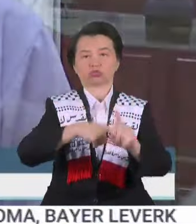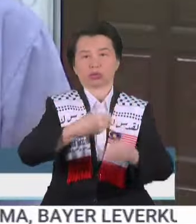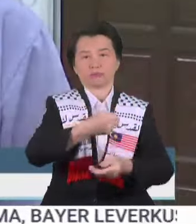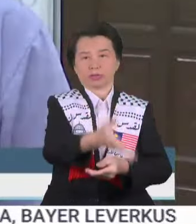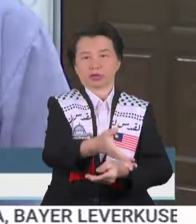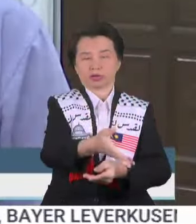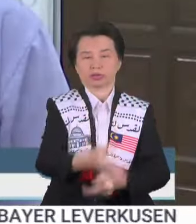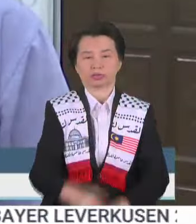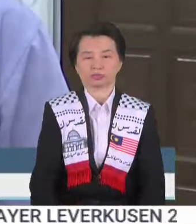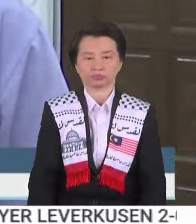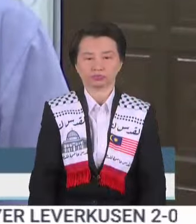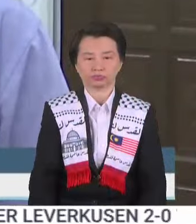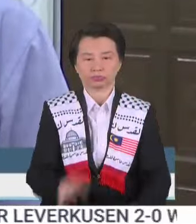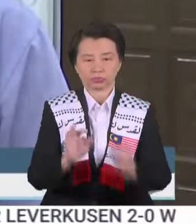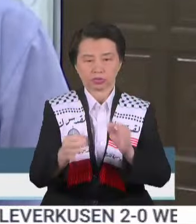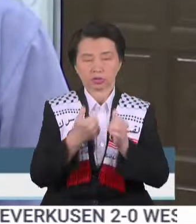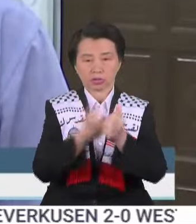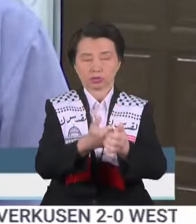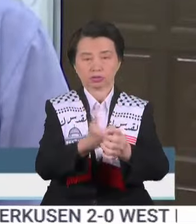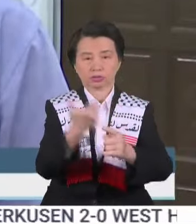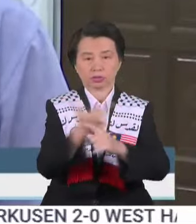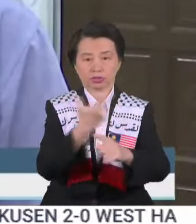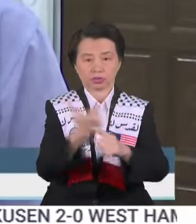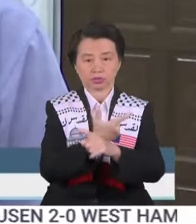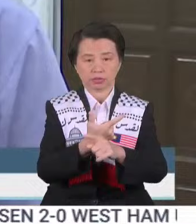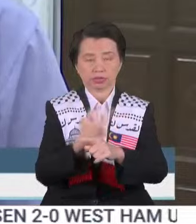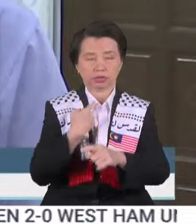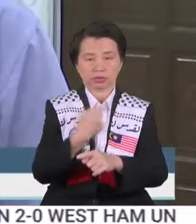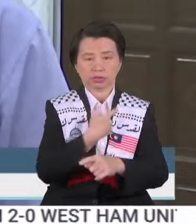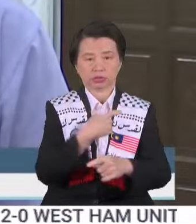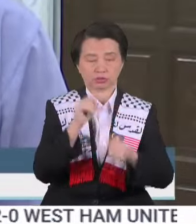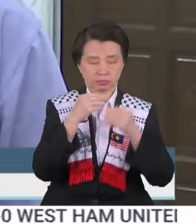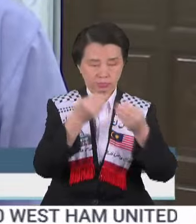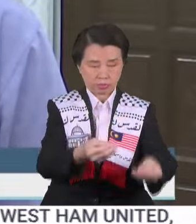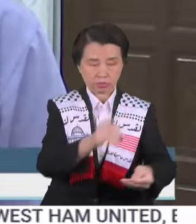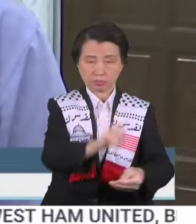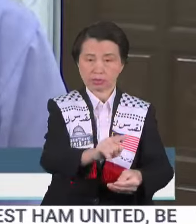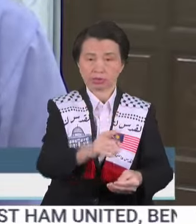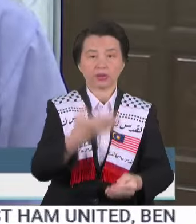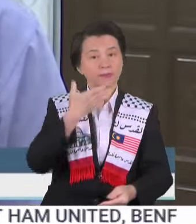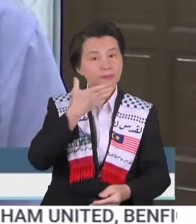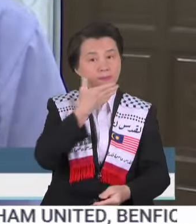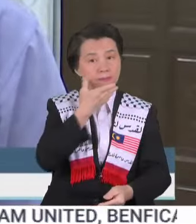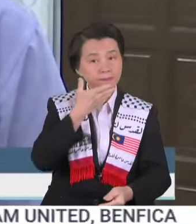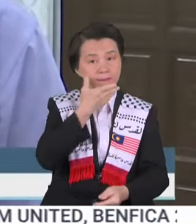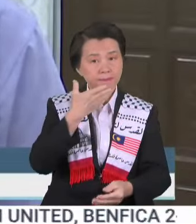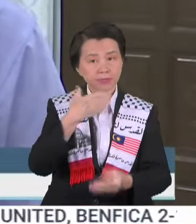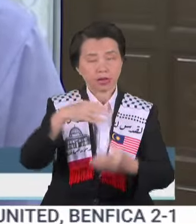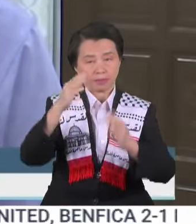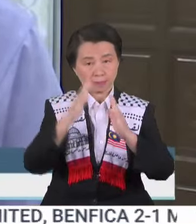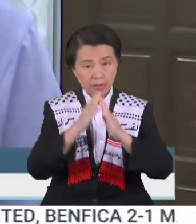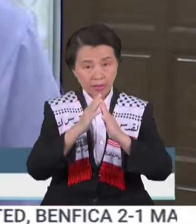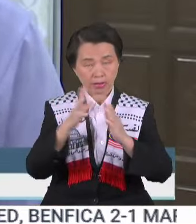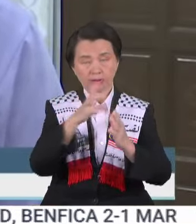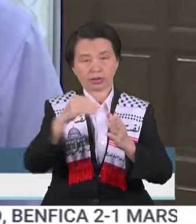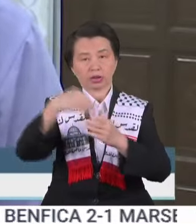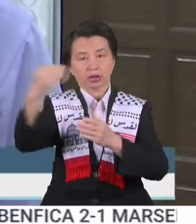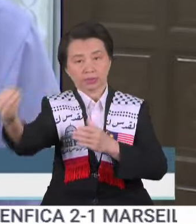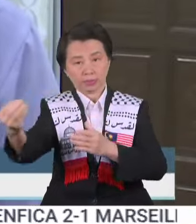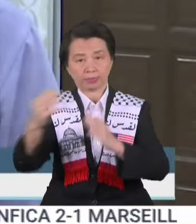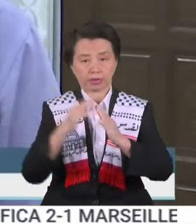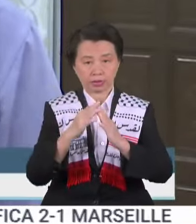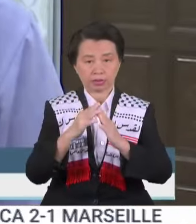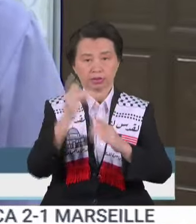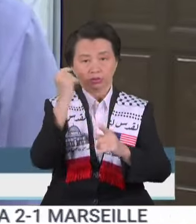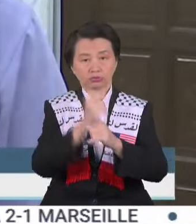Kami menyediakan latihan teknikal dan vokasional kepada belia-belia, sama ada belia berada di luar bandar dan di bandar itu sendiri.